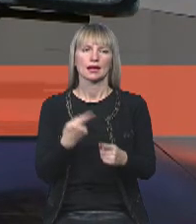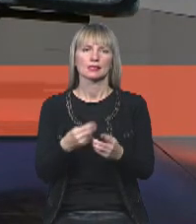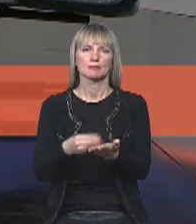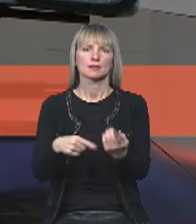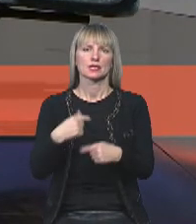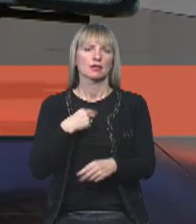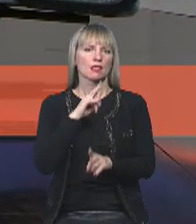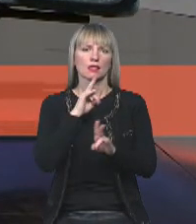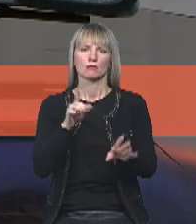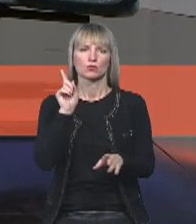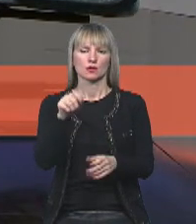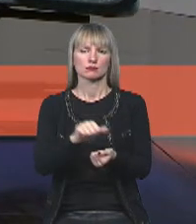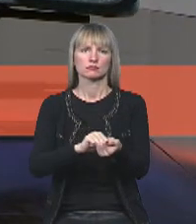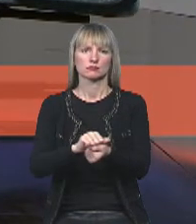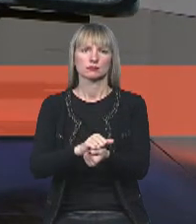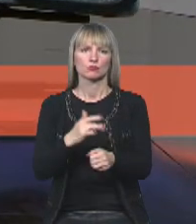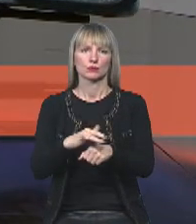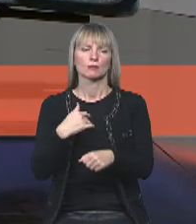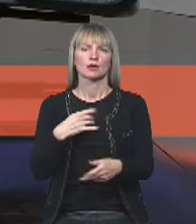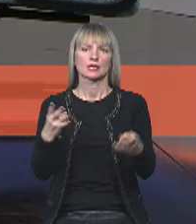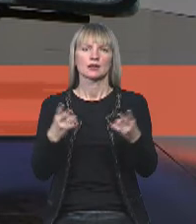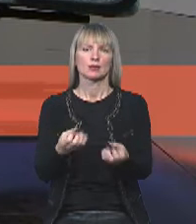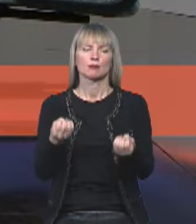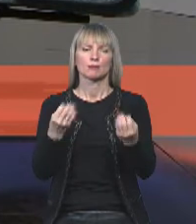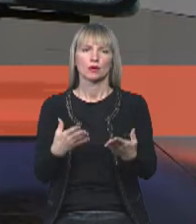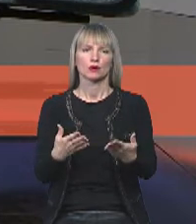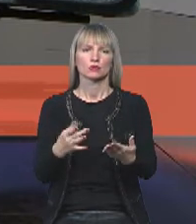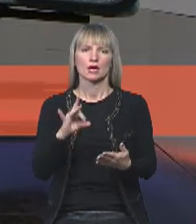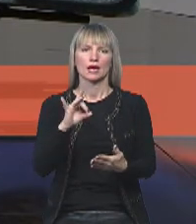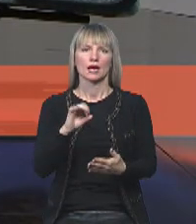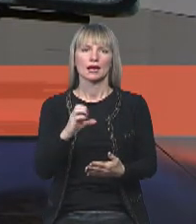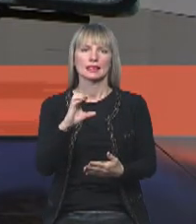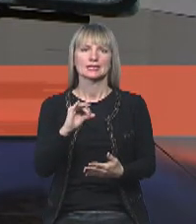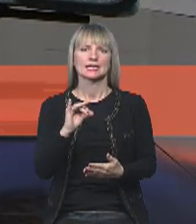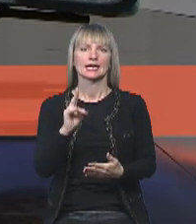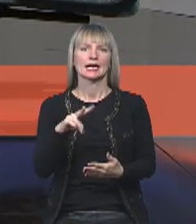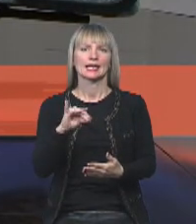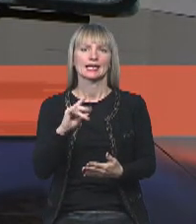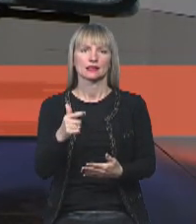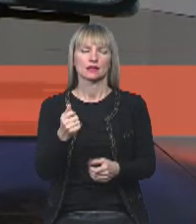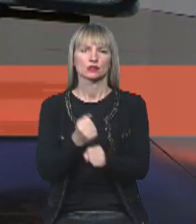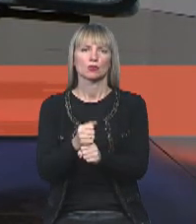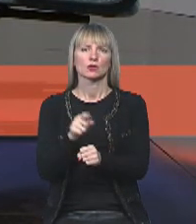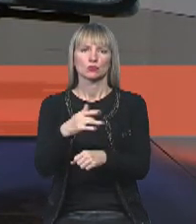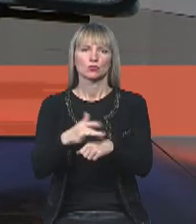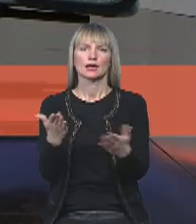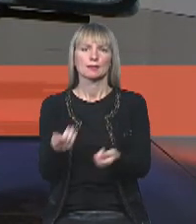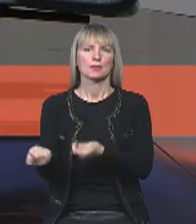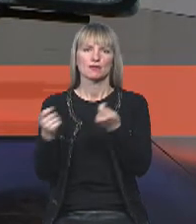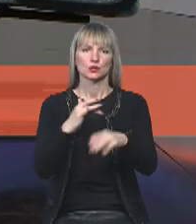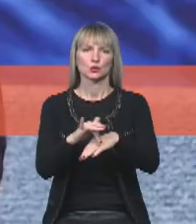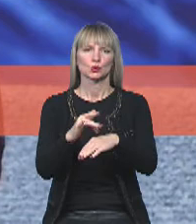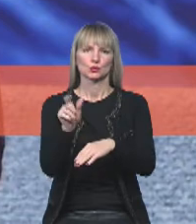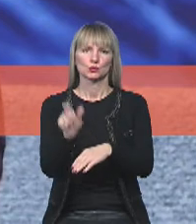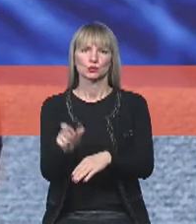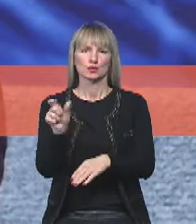буду перероблювати та сміття. Мені треба просто рециклінг зробити з того сміття, яке привезли туристи. І навчити